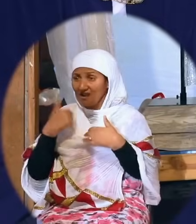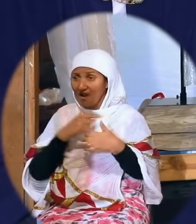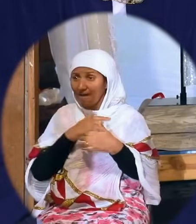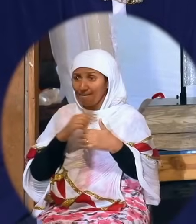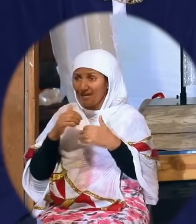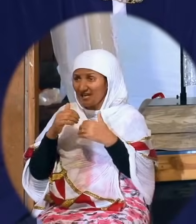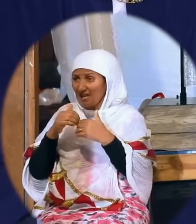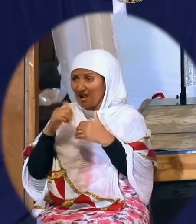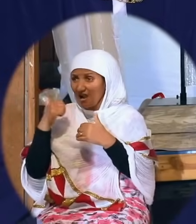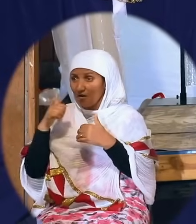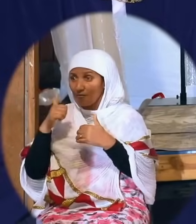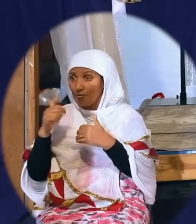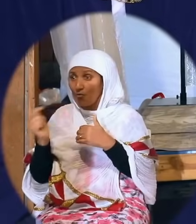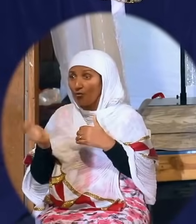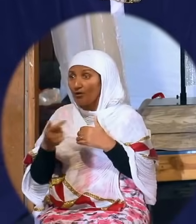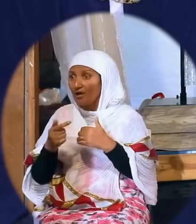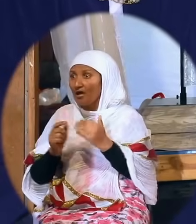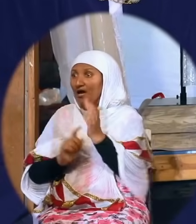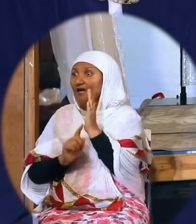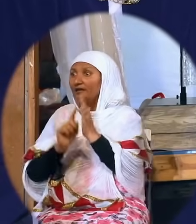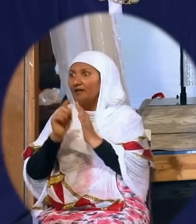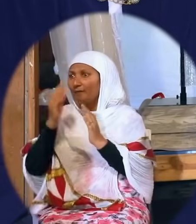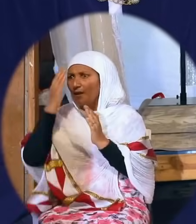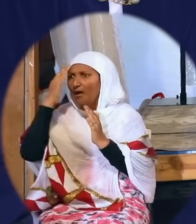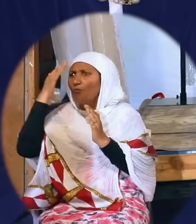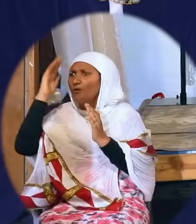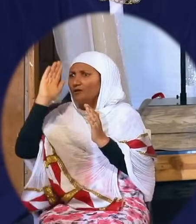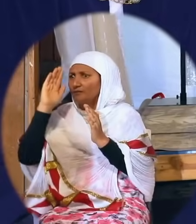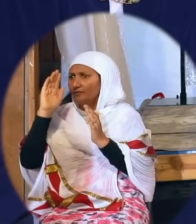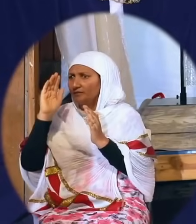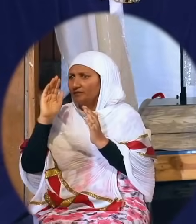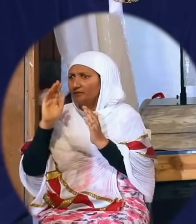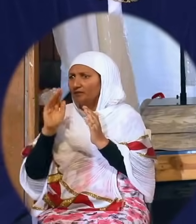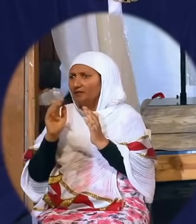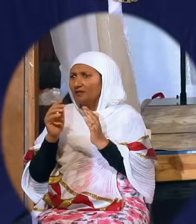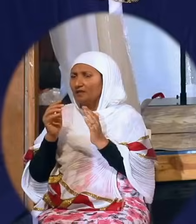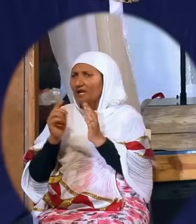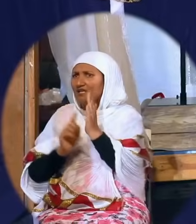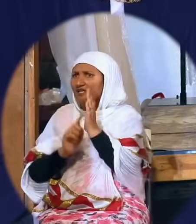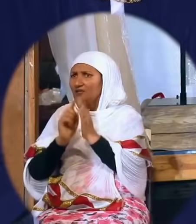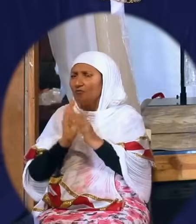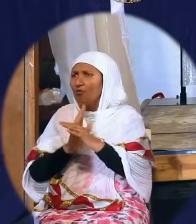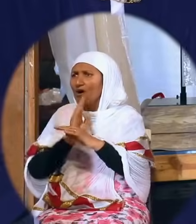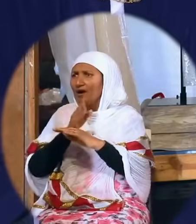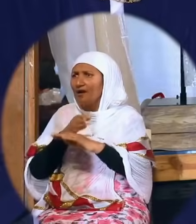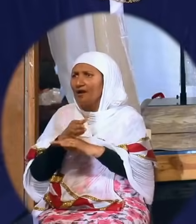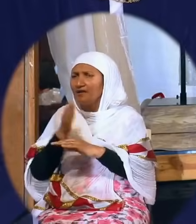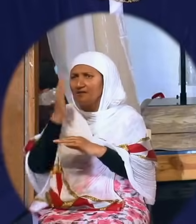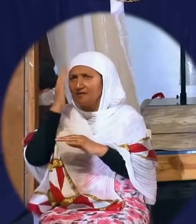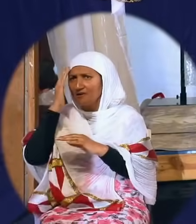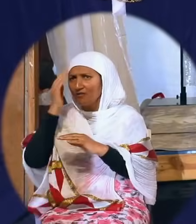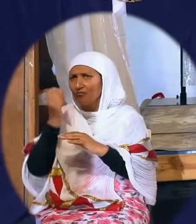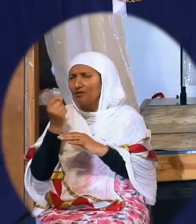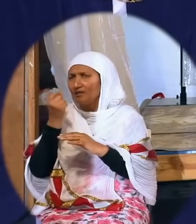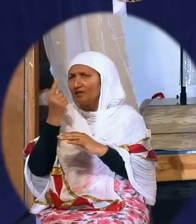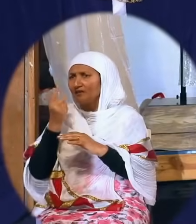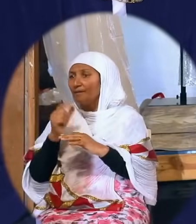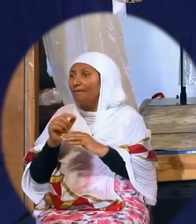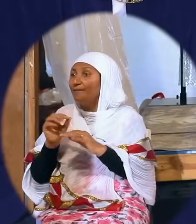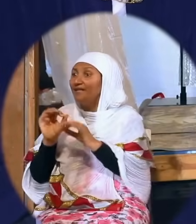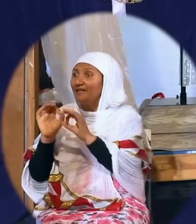አድገን በማናውቀው ባላደግንበት ባላደግንበት ብቻ አይደለም ካደግን በኋላ ደግሞ እንድናውቀው ረዳት